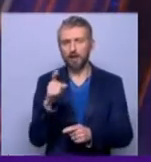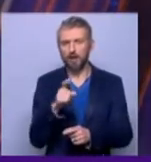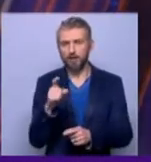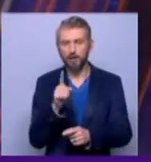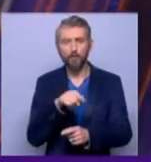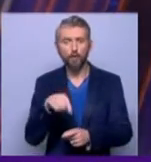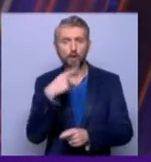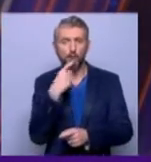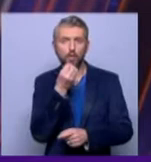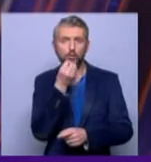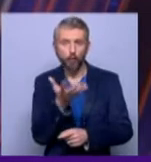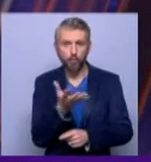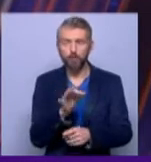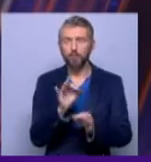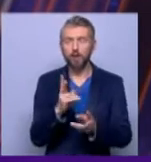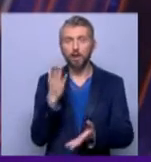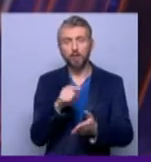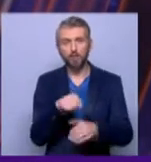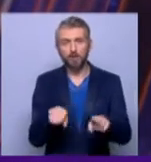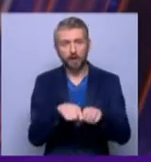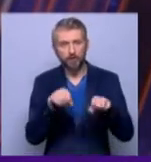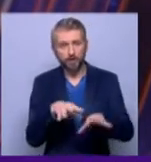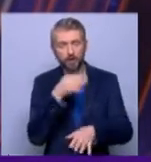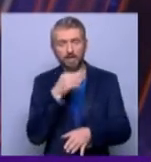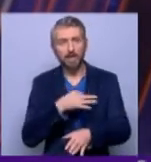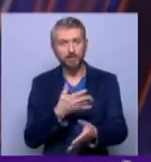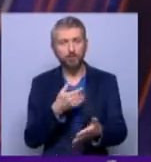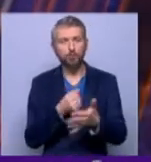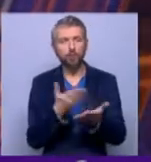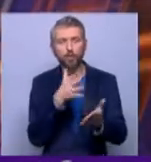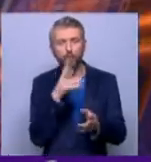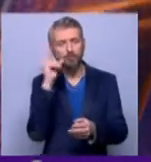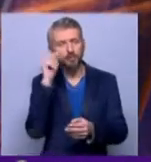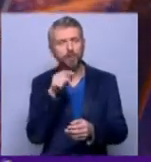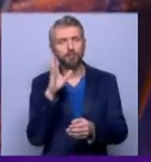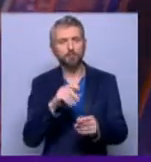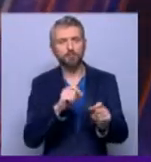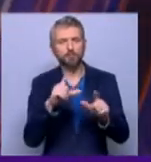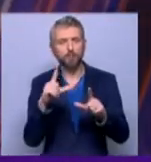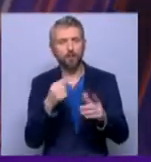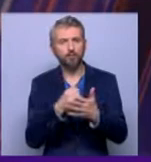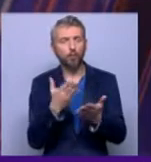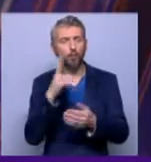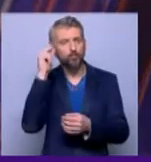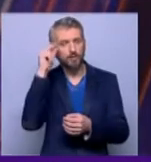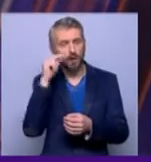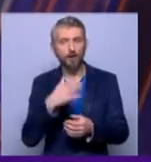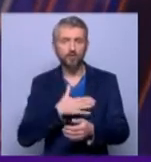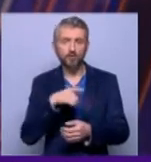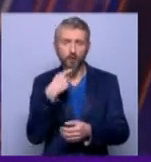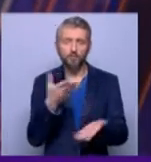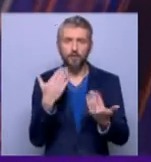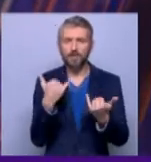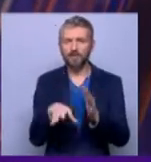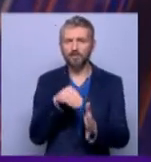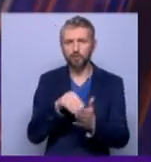Вони кажуть, добре, якщо, якщо ви так вирішили, скажіть, до якого числа ви її підвищите. Все, і наші кажуть, ну давайте зараз